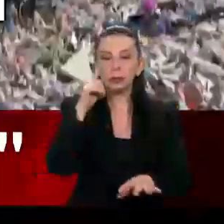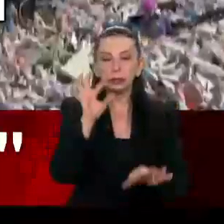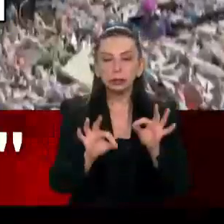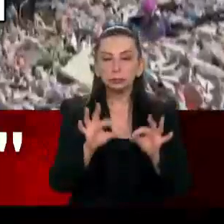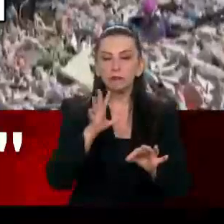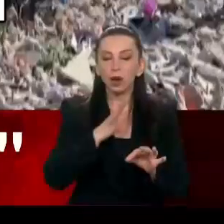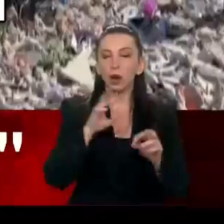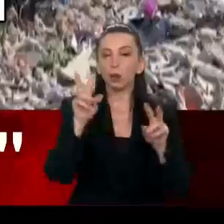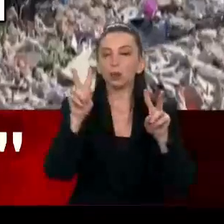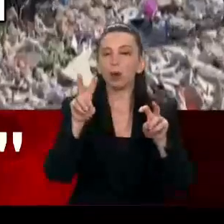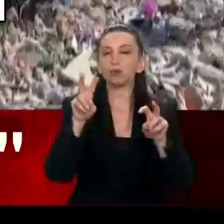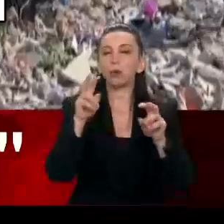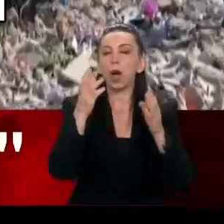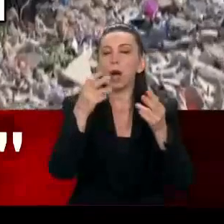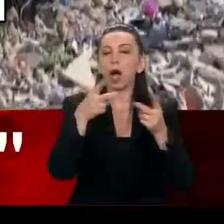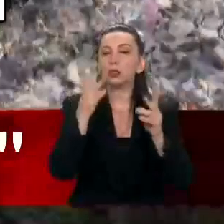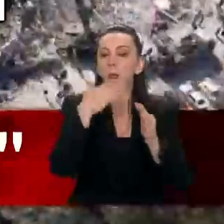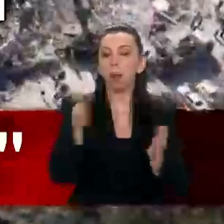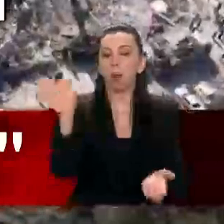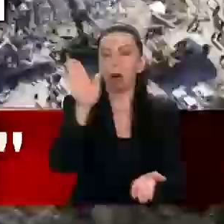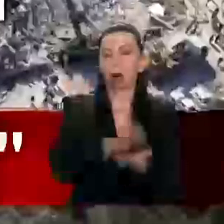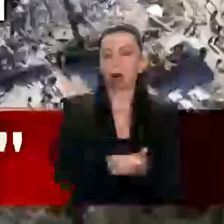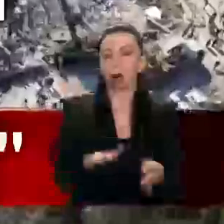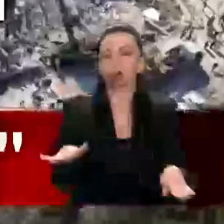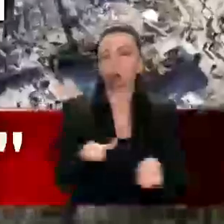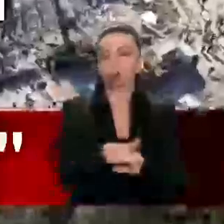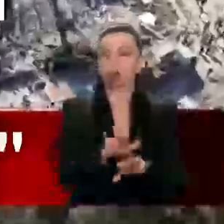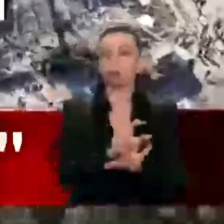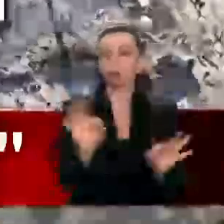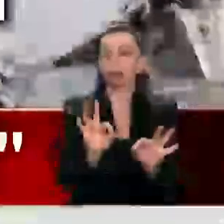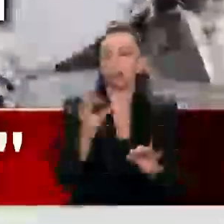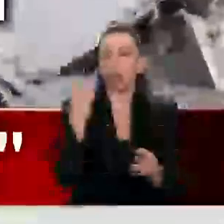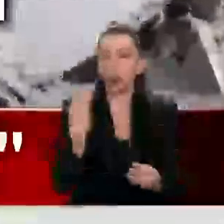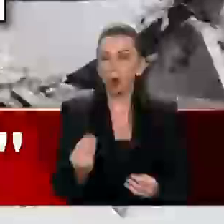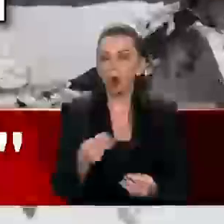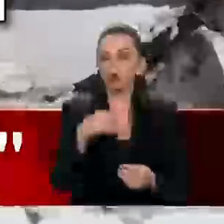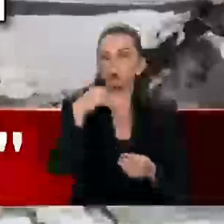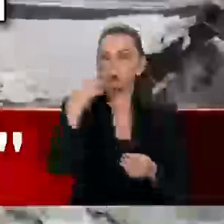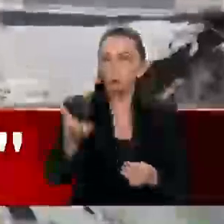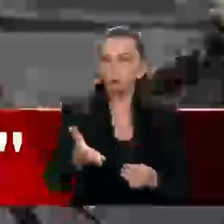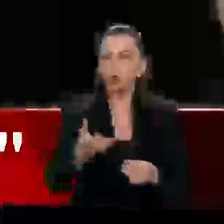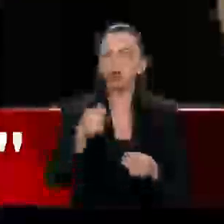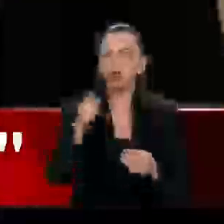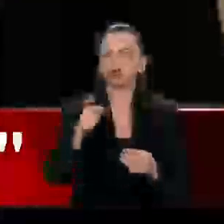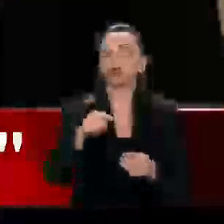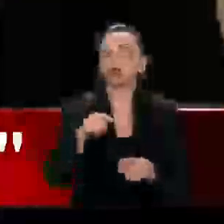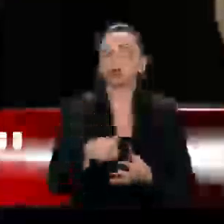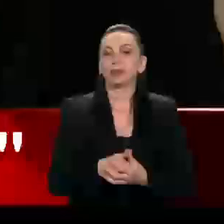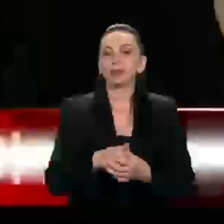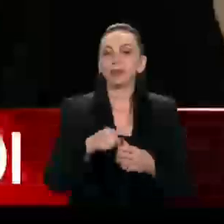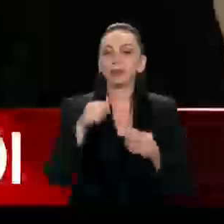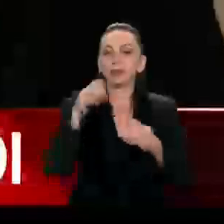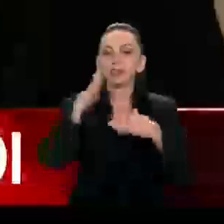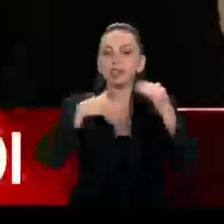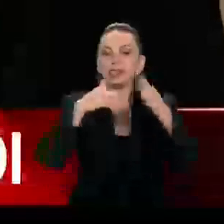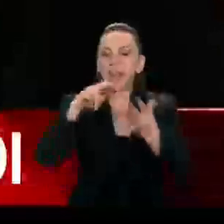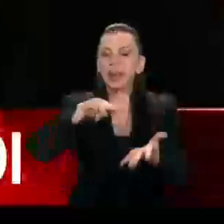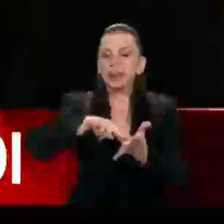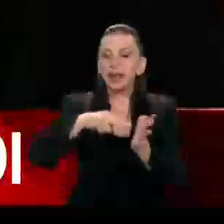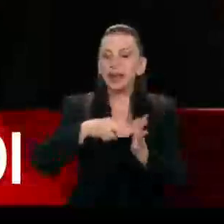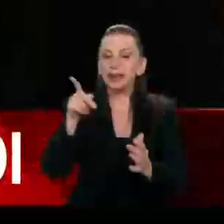Konu açılmadan kapandı. Depremden sonra ise inşaat teknikeri inceleme yapınca ihmaller gün yüzüne çıktı. İnşaat teknikeri